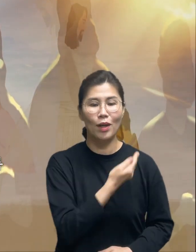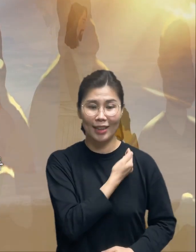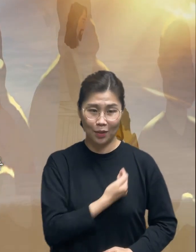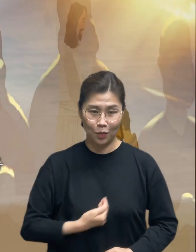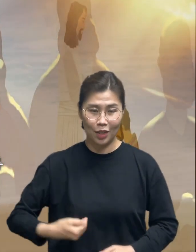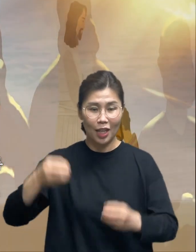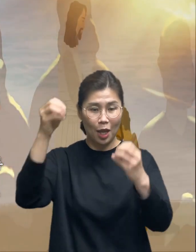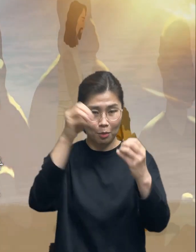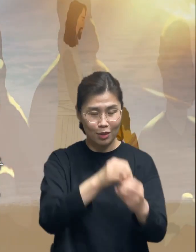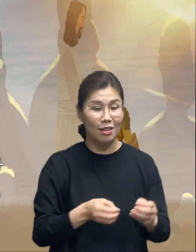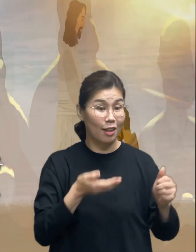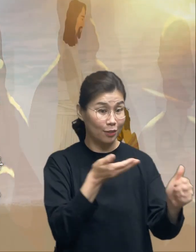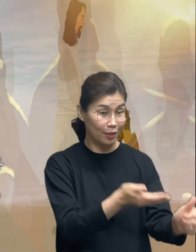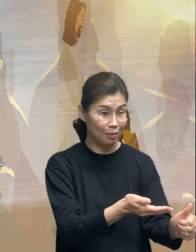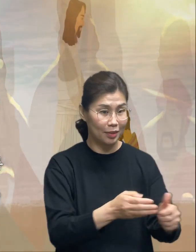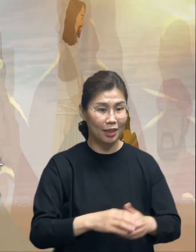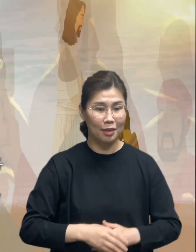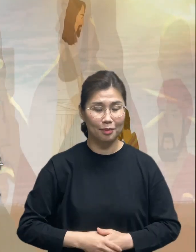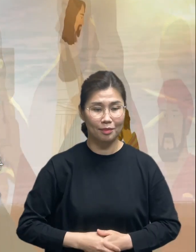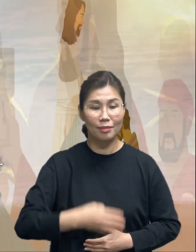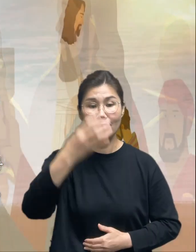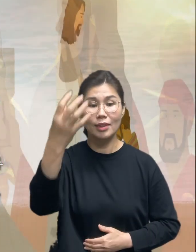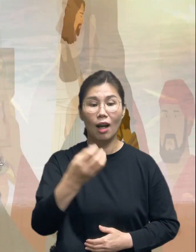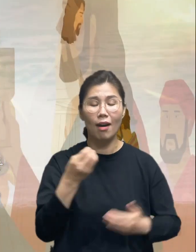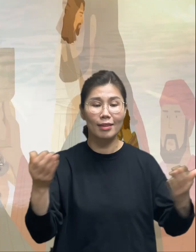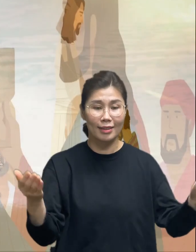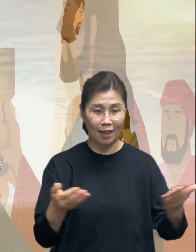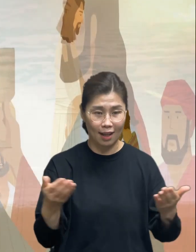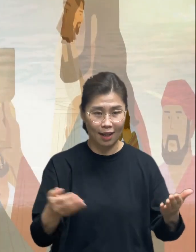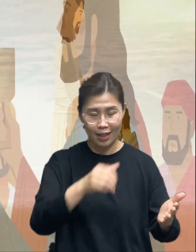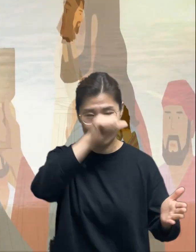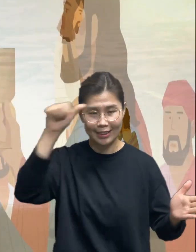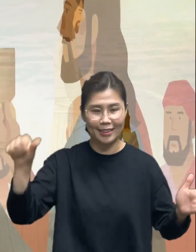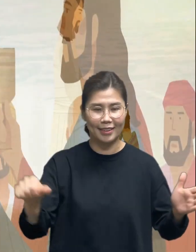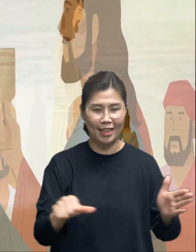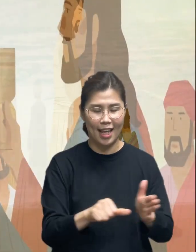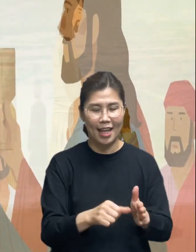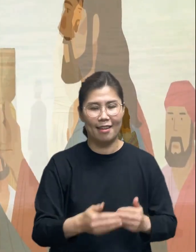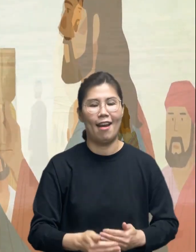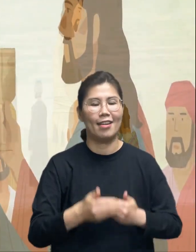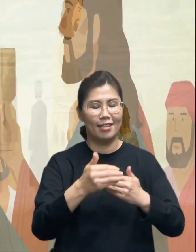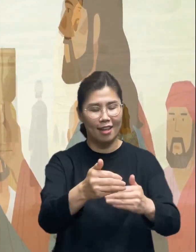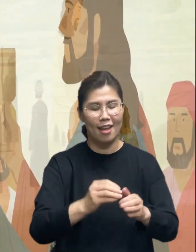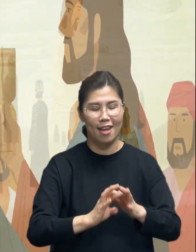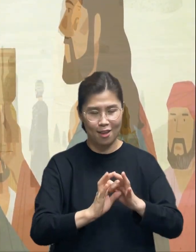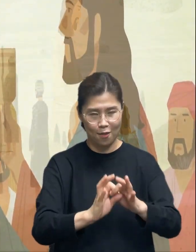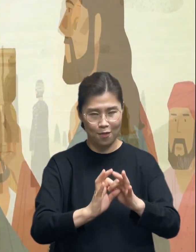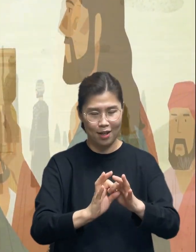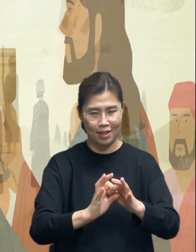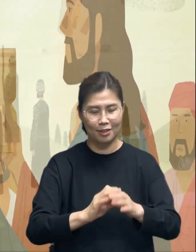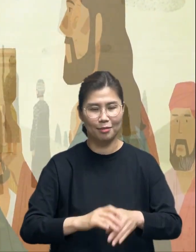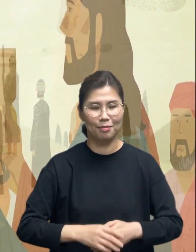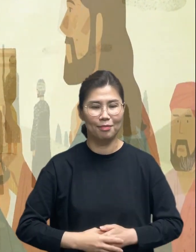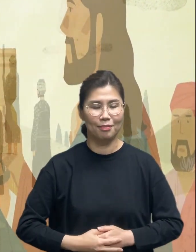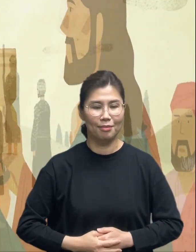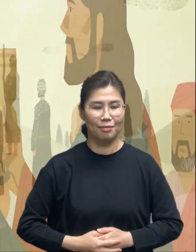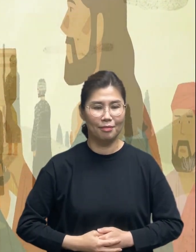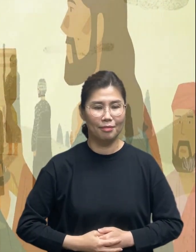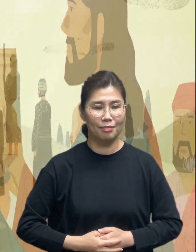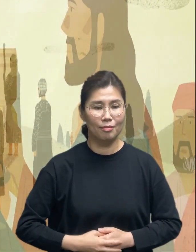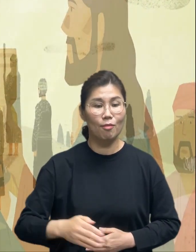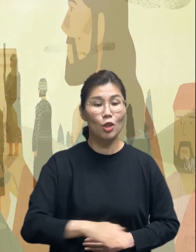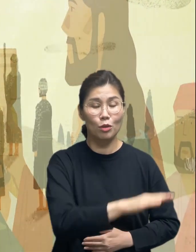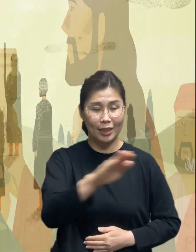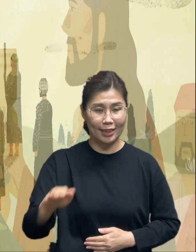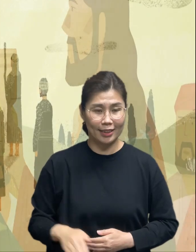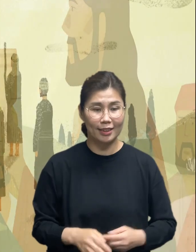시고 사도들에게 물려주셨습니다 그래서 성사는 우리 인생의 각 단계와 연관돼 있습니다